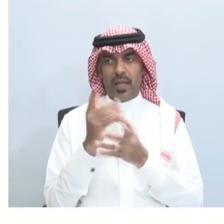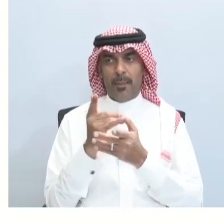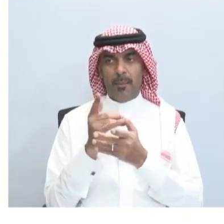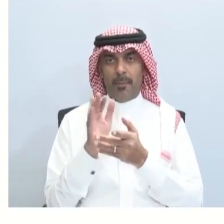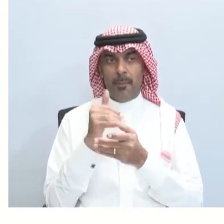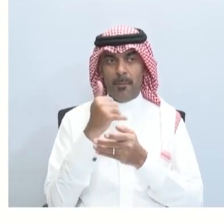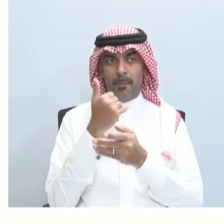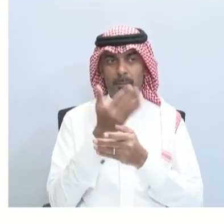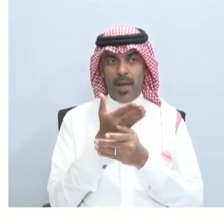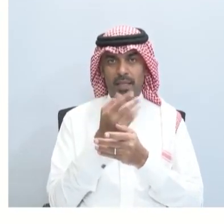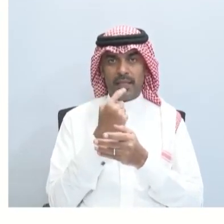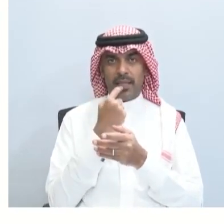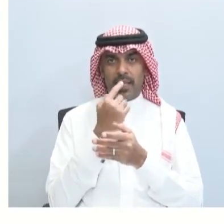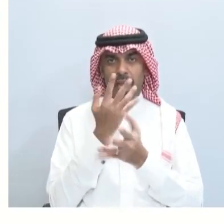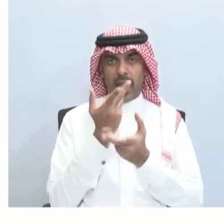الفريق